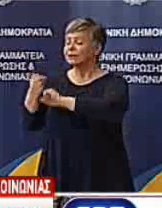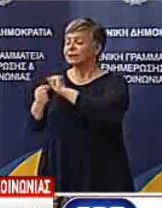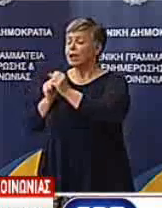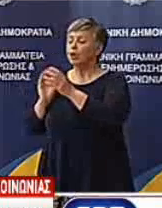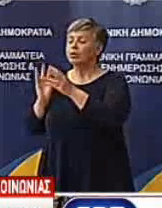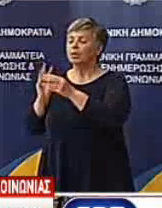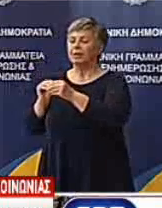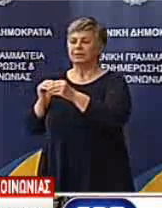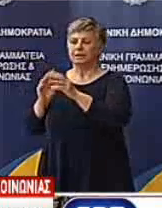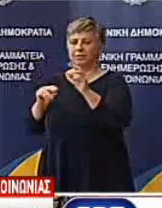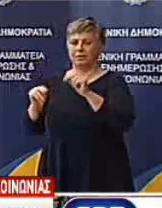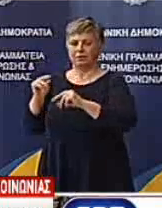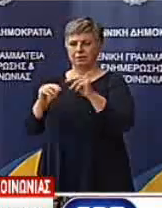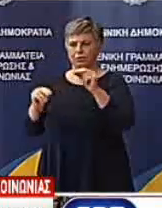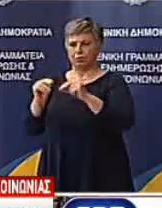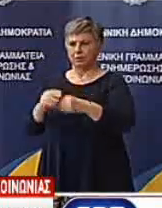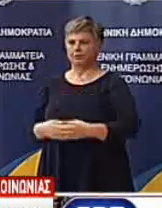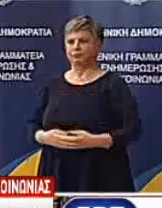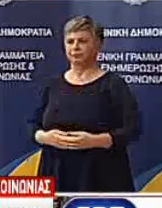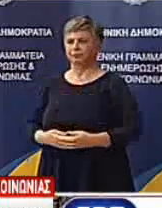Ευχαριστώ πολύ. Τριετές.